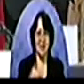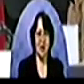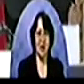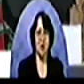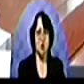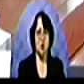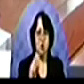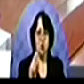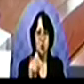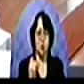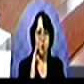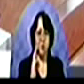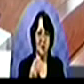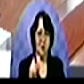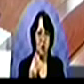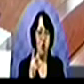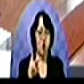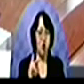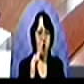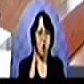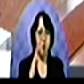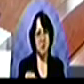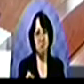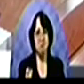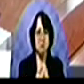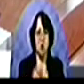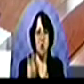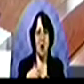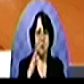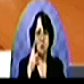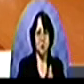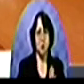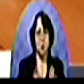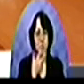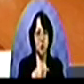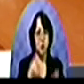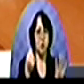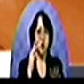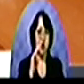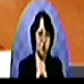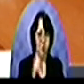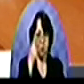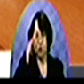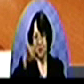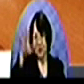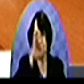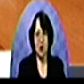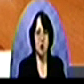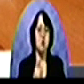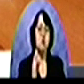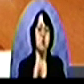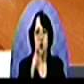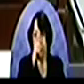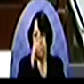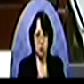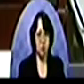Чукинковыг хүлээвч уулзлаа. Өнгөрсөн 12 дугаар сарын 3-аас 6-ны өдрүүдэд Монгол улсын ерөнхий сайд хөрсөх Оросын